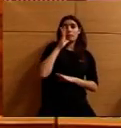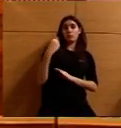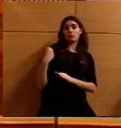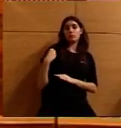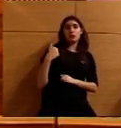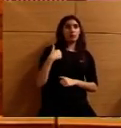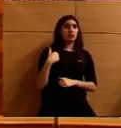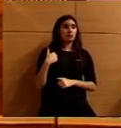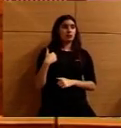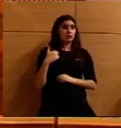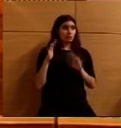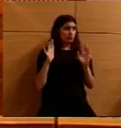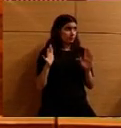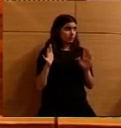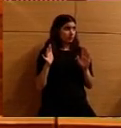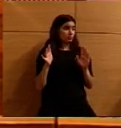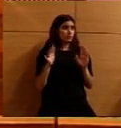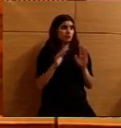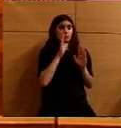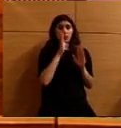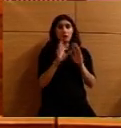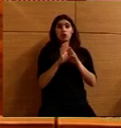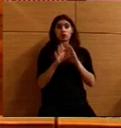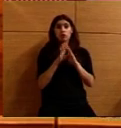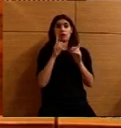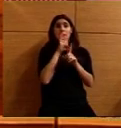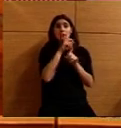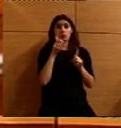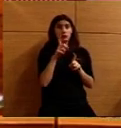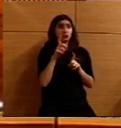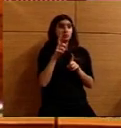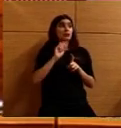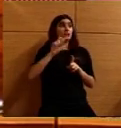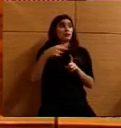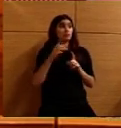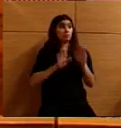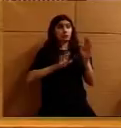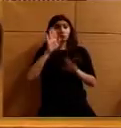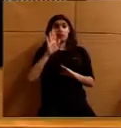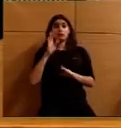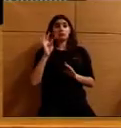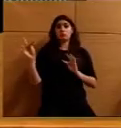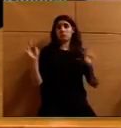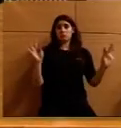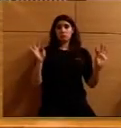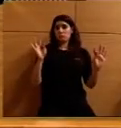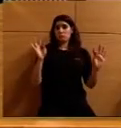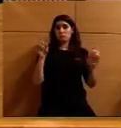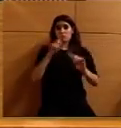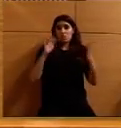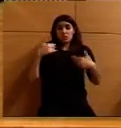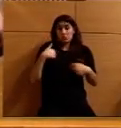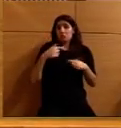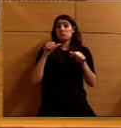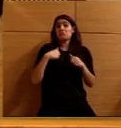quan... Però vaig a continuar les preguntes, després li vaig donar la paraula al senyor Rius. I després, si la vol demanar el senyor Segarra, la travega. I no passa res. Si podem estar